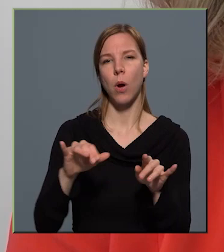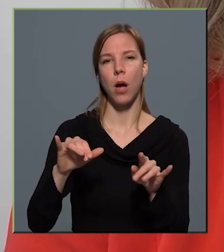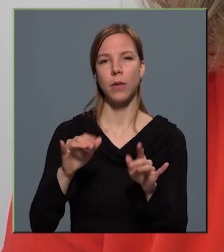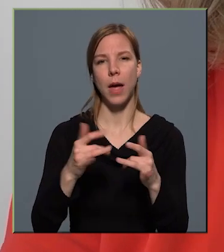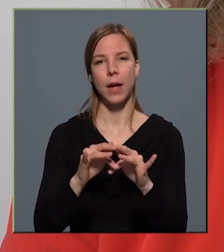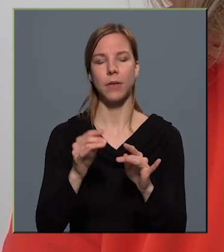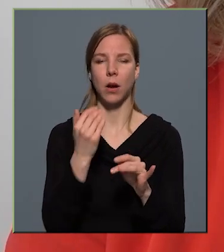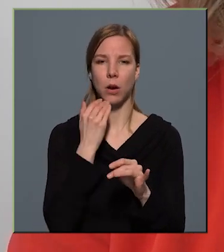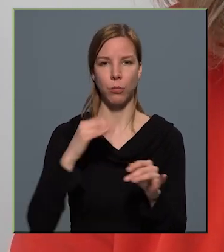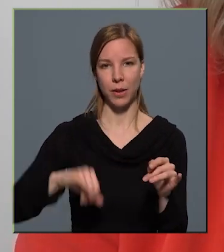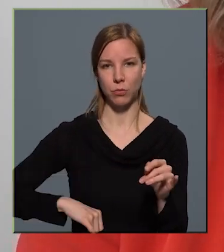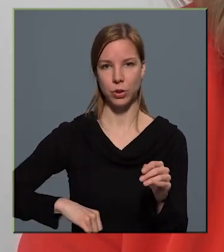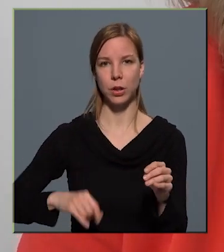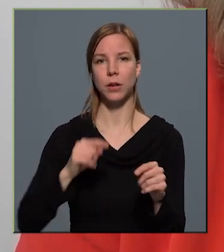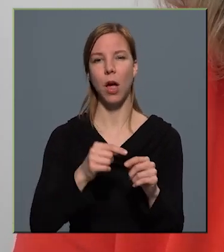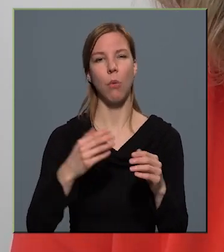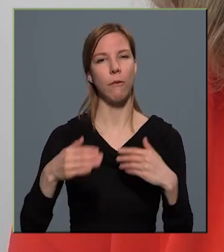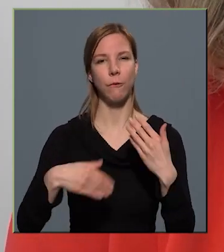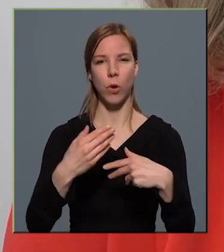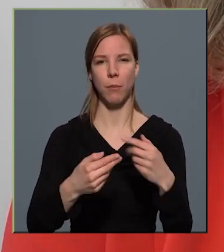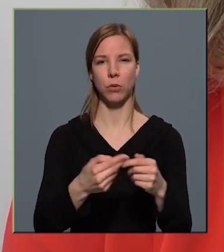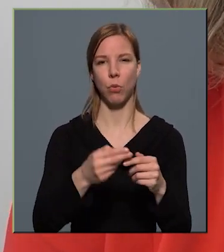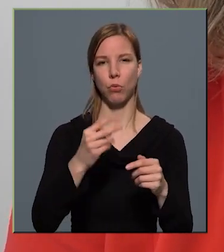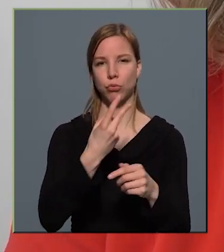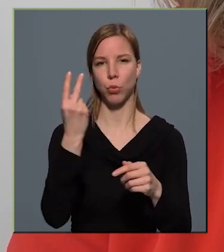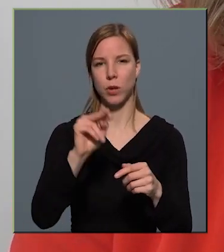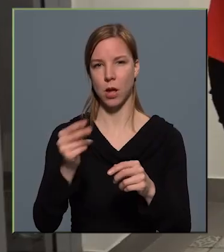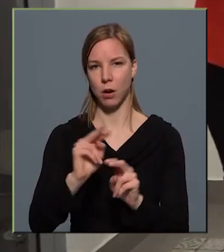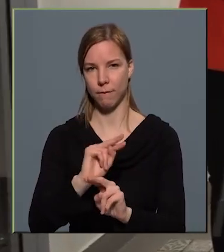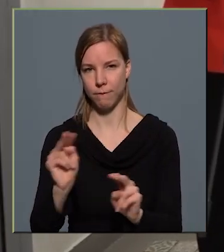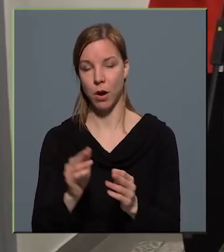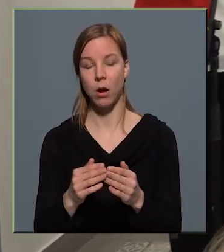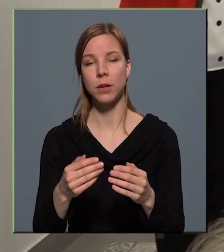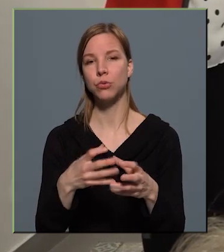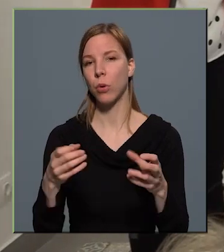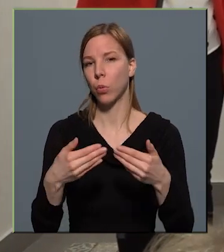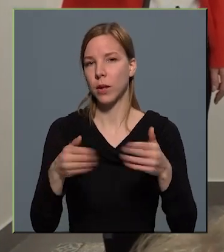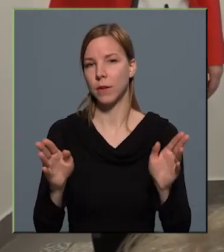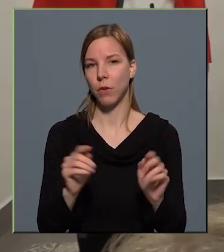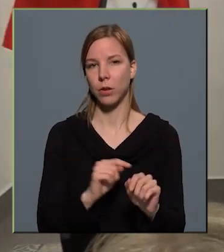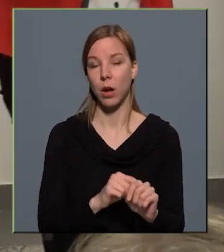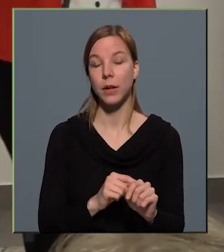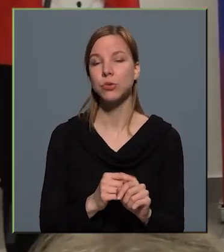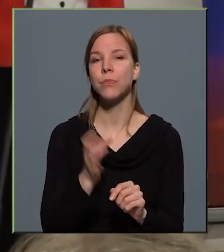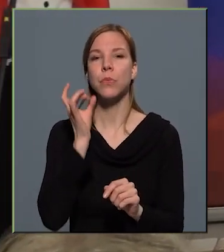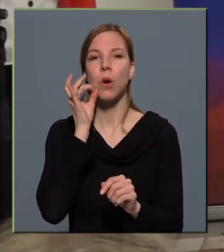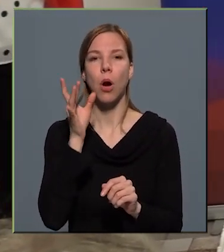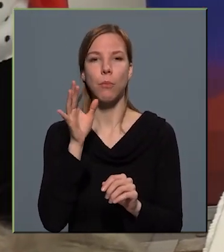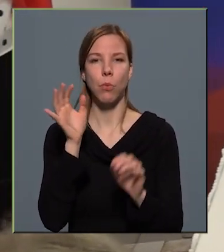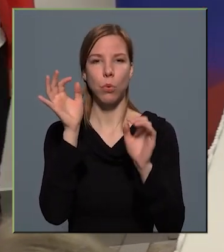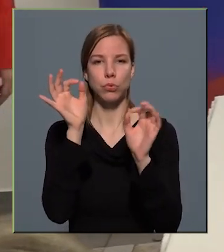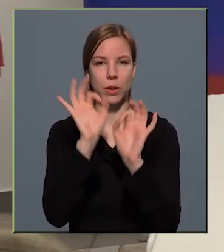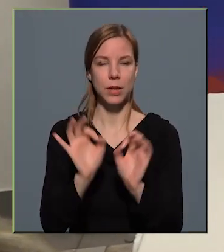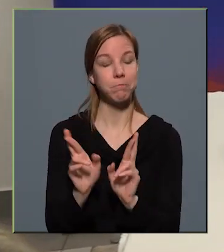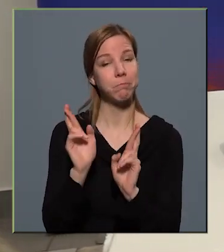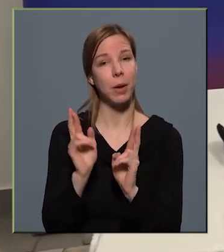továbbá rendelkezésre a műszak, ahol hosszabb nyitvatartás. A Bos reméli, hogy adományaikkal hozzájárulhattak ahhoz,